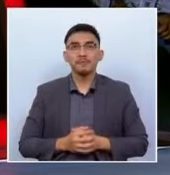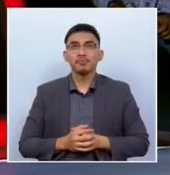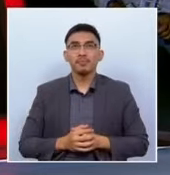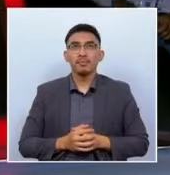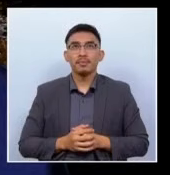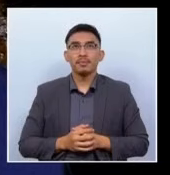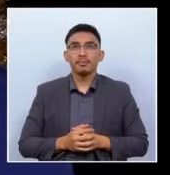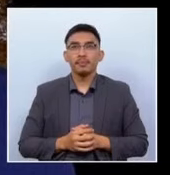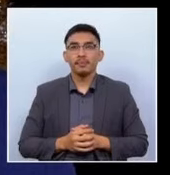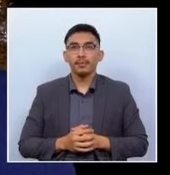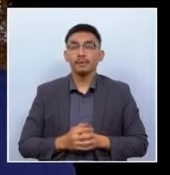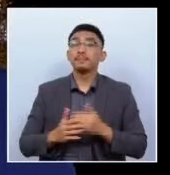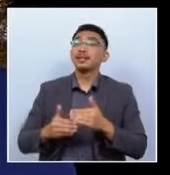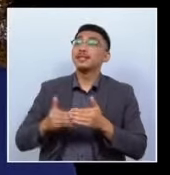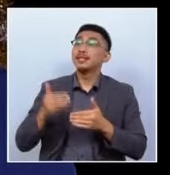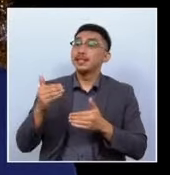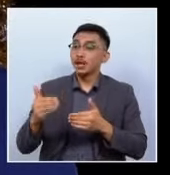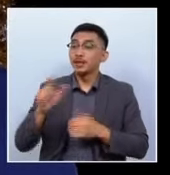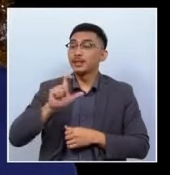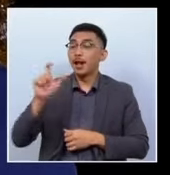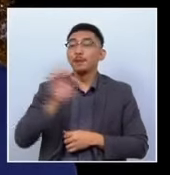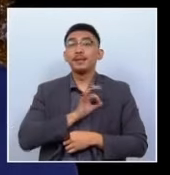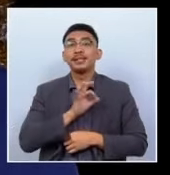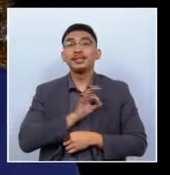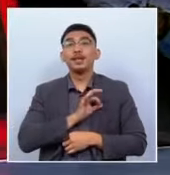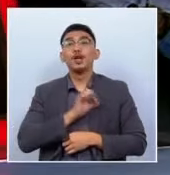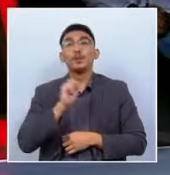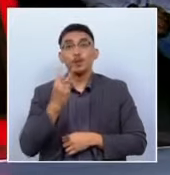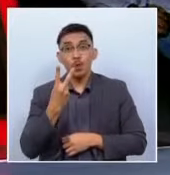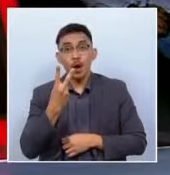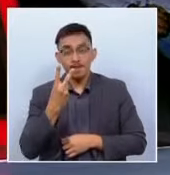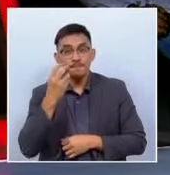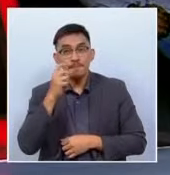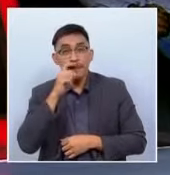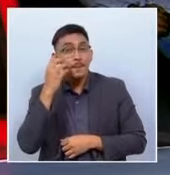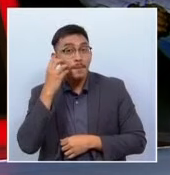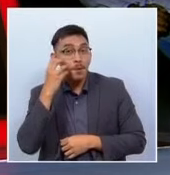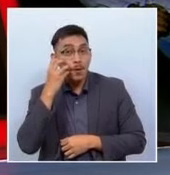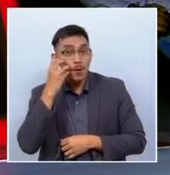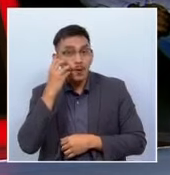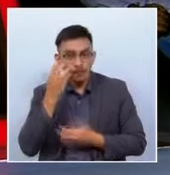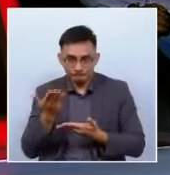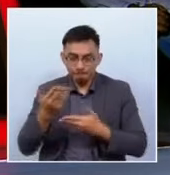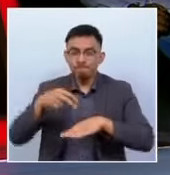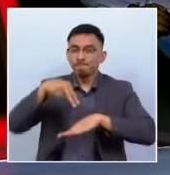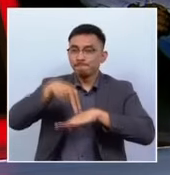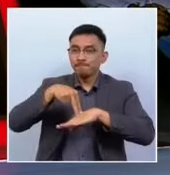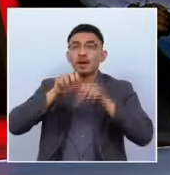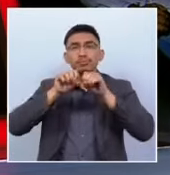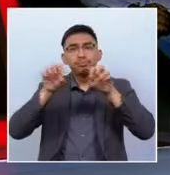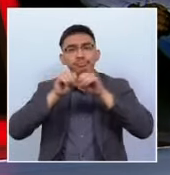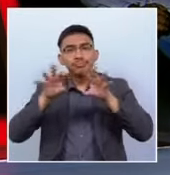Selanjutnya kami persilakan kepada calon presiden nomor 2 Bapak Prabowo Subianto untuk menuju podium menyampaikan visi, misi, dan program kerja.